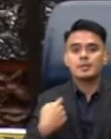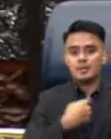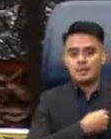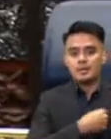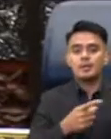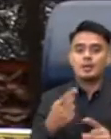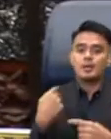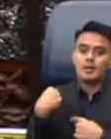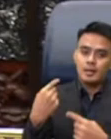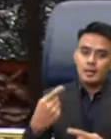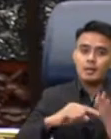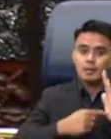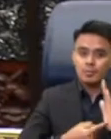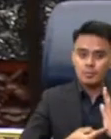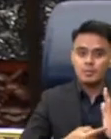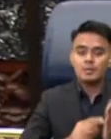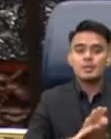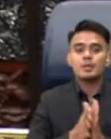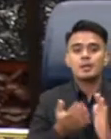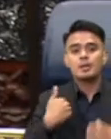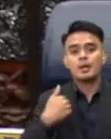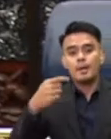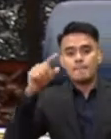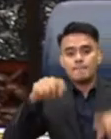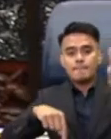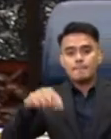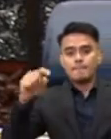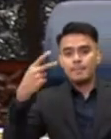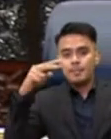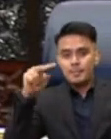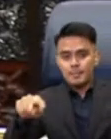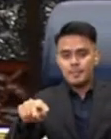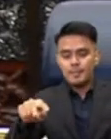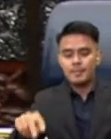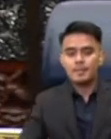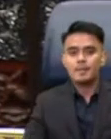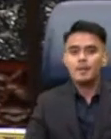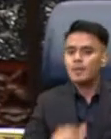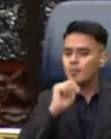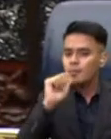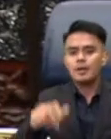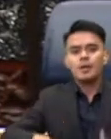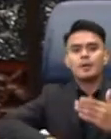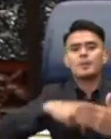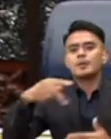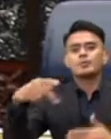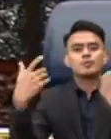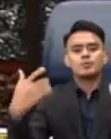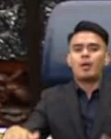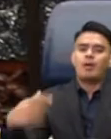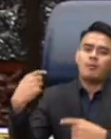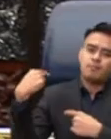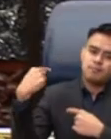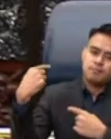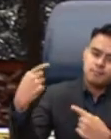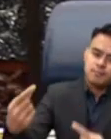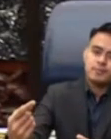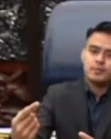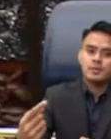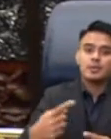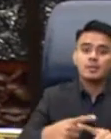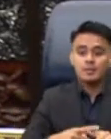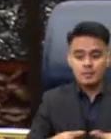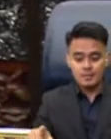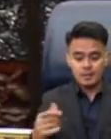mula kita boleh beri berbagai pandangan dia bukan macam padi dah berzaman tapi